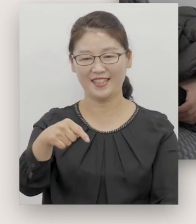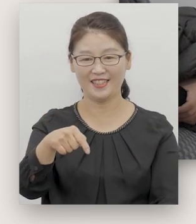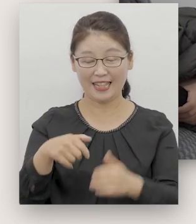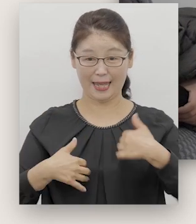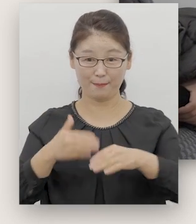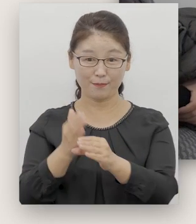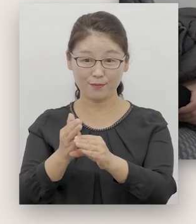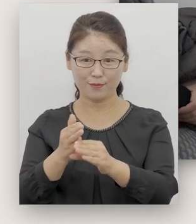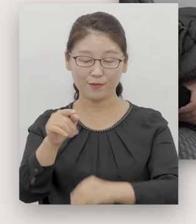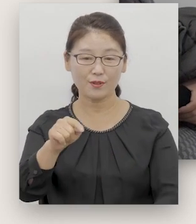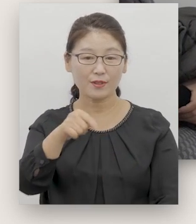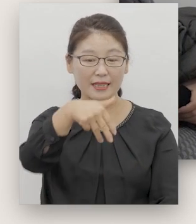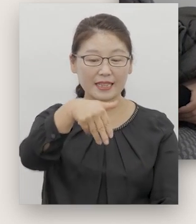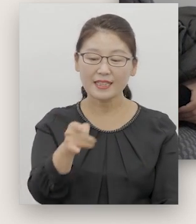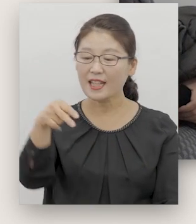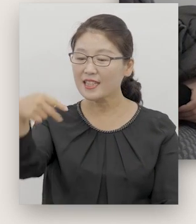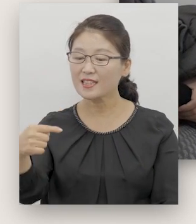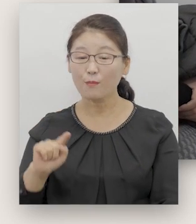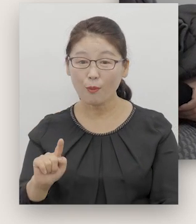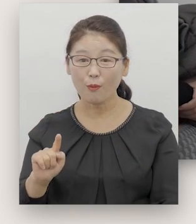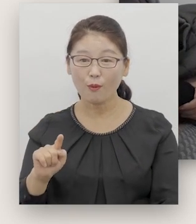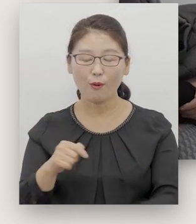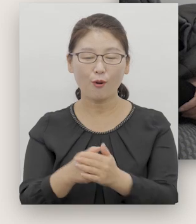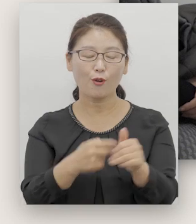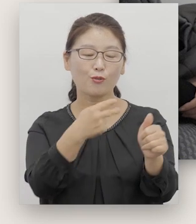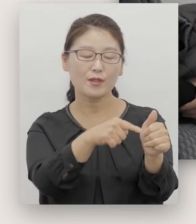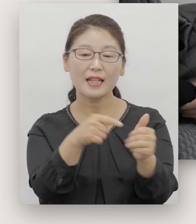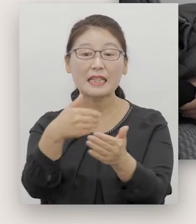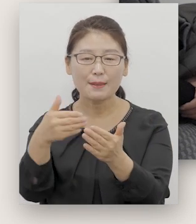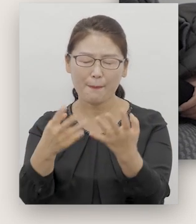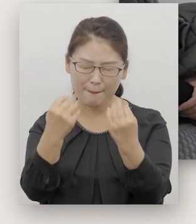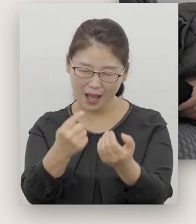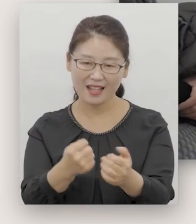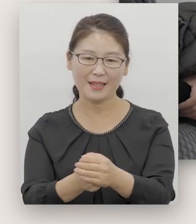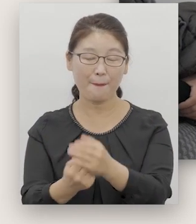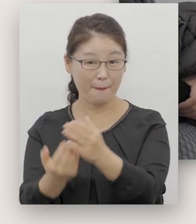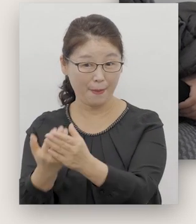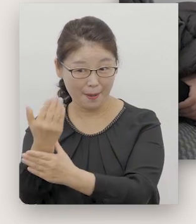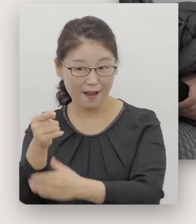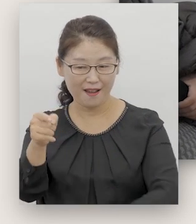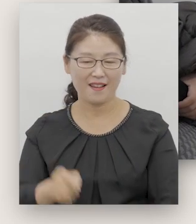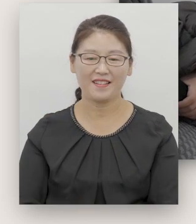모티브로 나타나게 되는데요. 이제 젊은 시절부터 이렇게 형제들과 같이 체스를 두면서